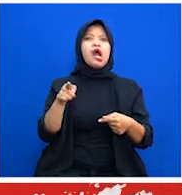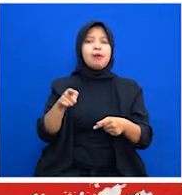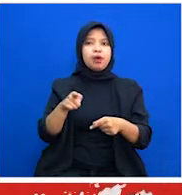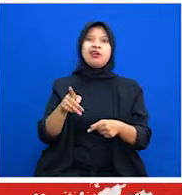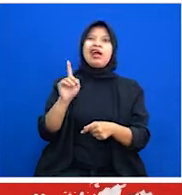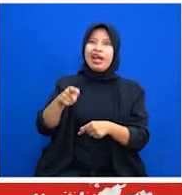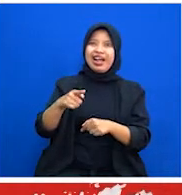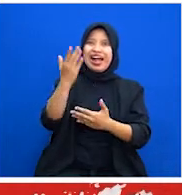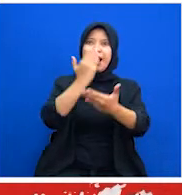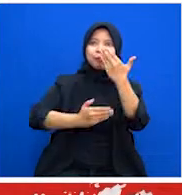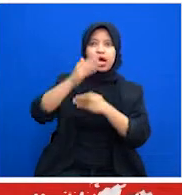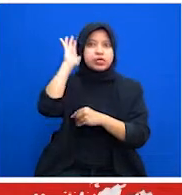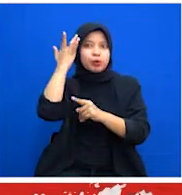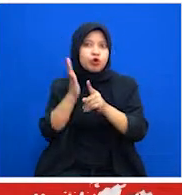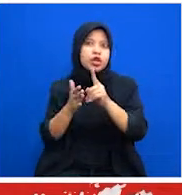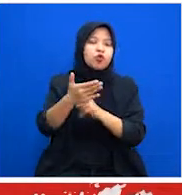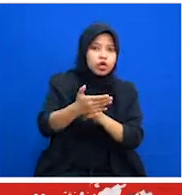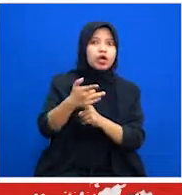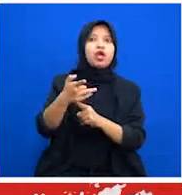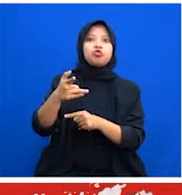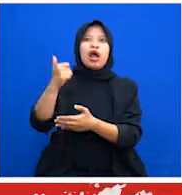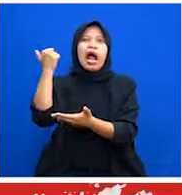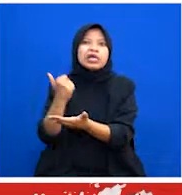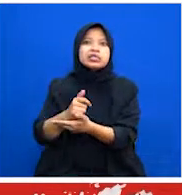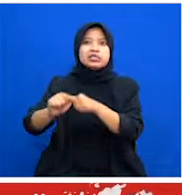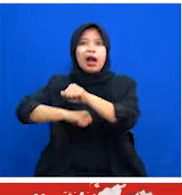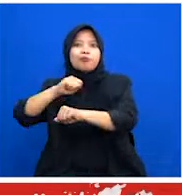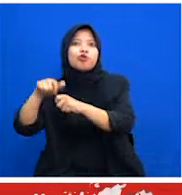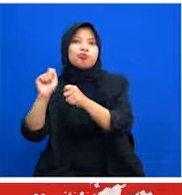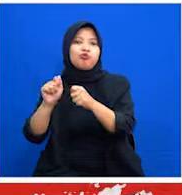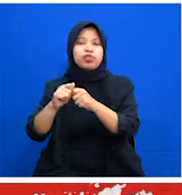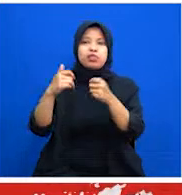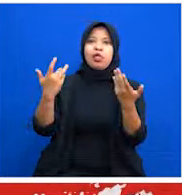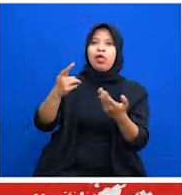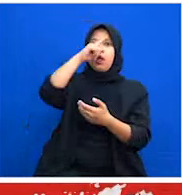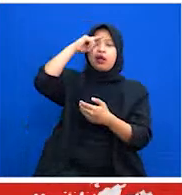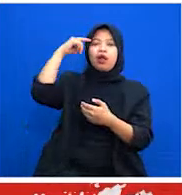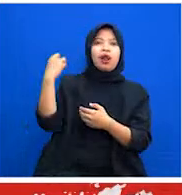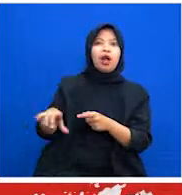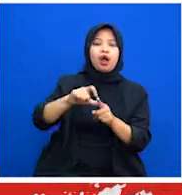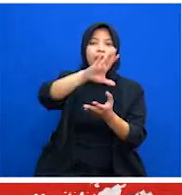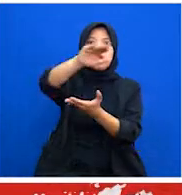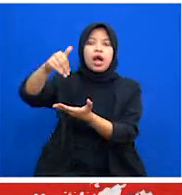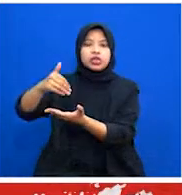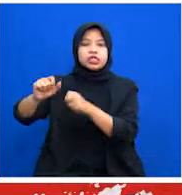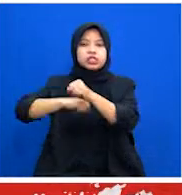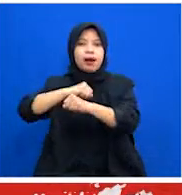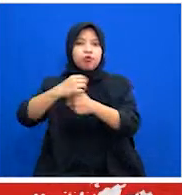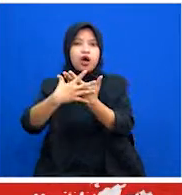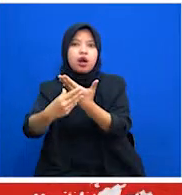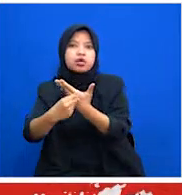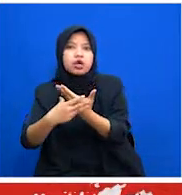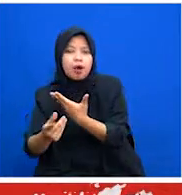Ternyata aplikasi peduli lu itu aplikasi bikinan Singapore gila seluruh data kita direkam Singapura